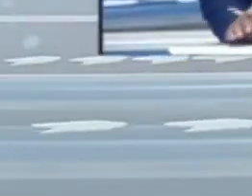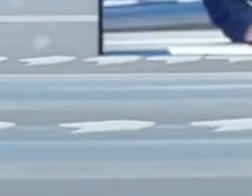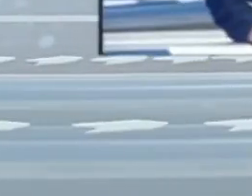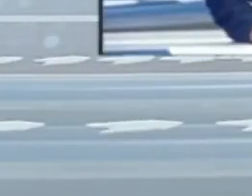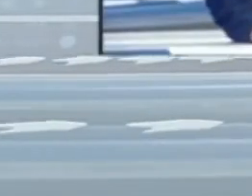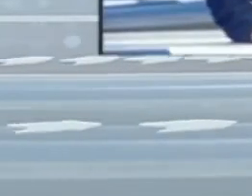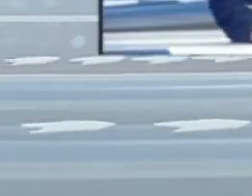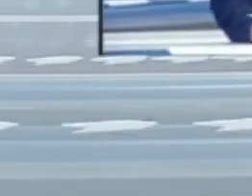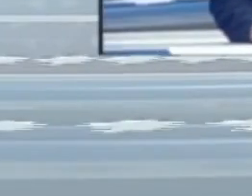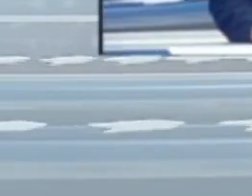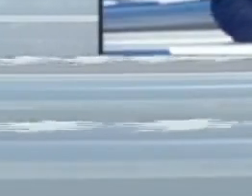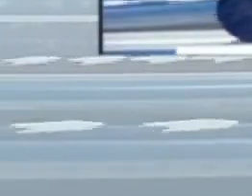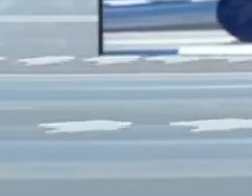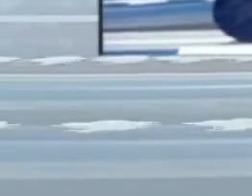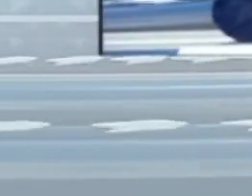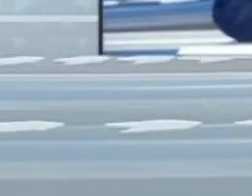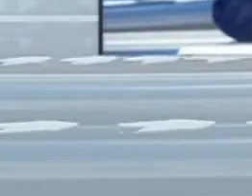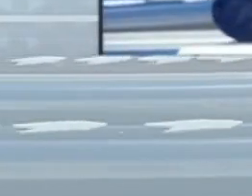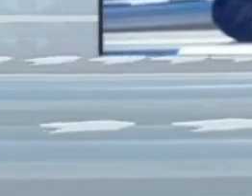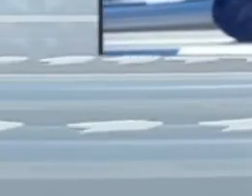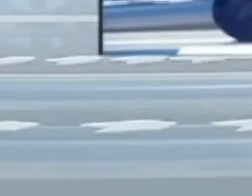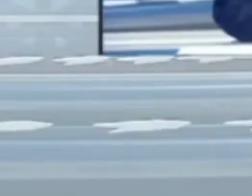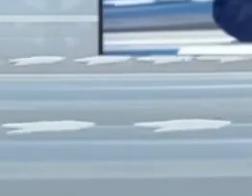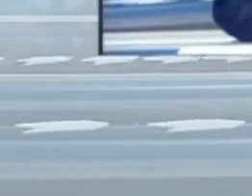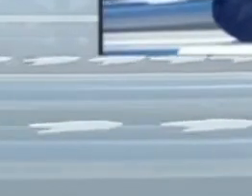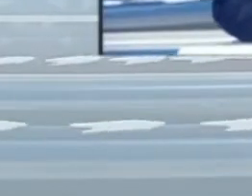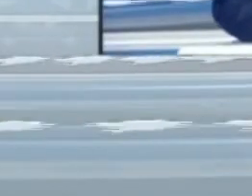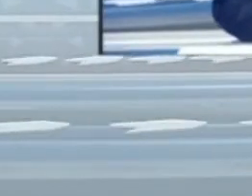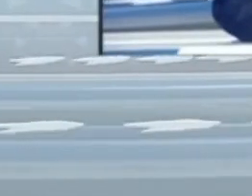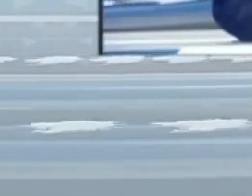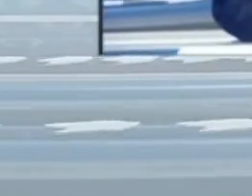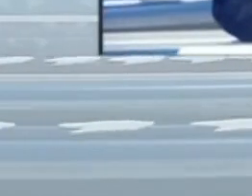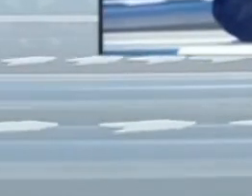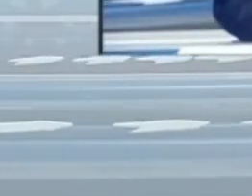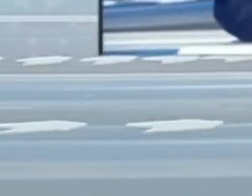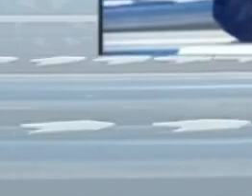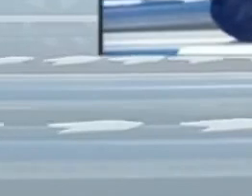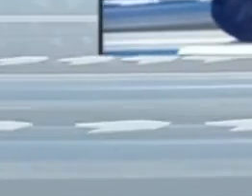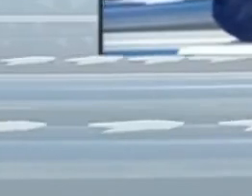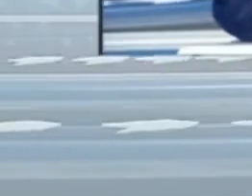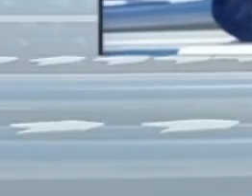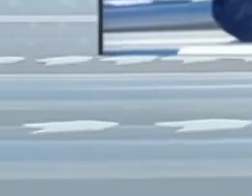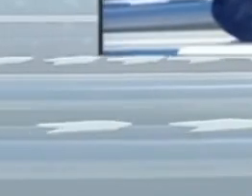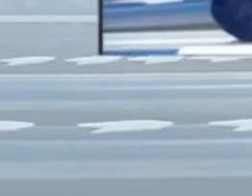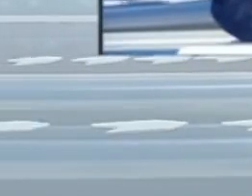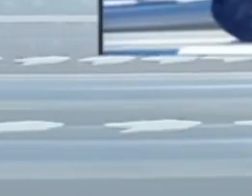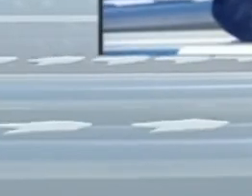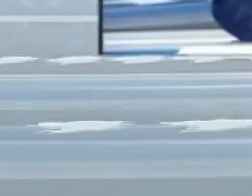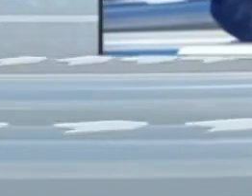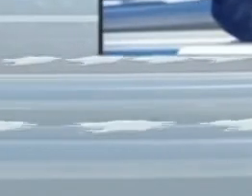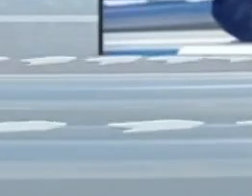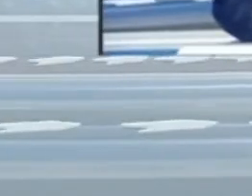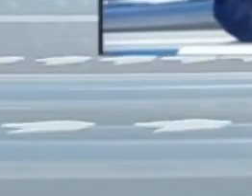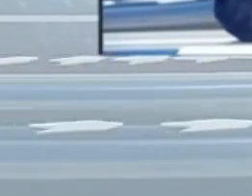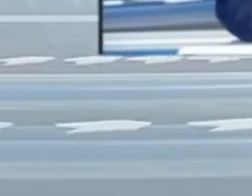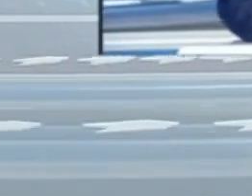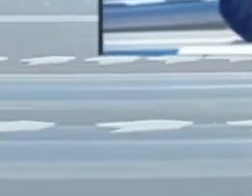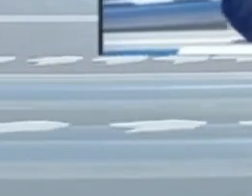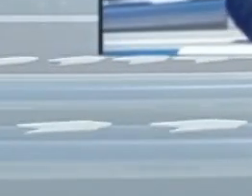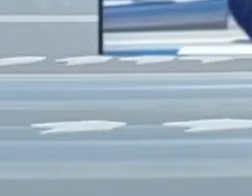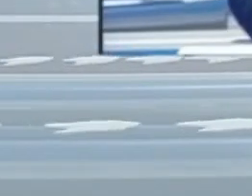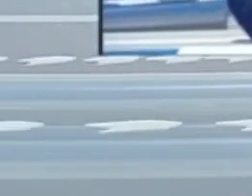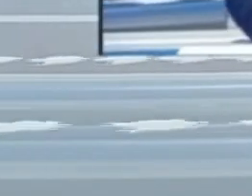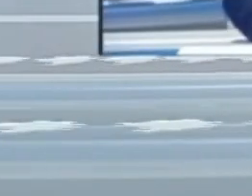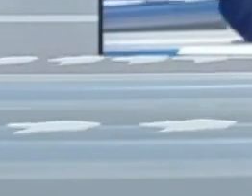صباح الخير يا حساني ومترجم لغة الإشارة محمد عبد الله. صباح الفل، اهلا بكم معنا اعزائي الزملاء محمد